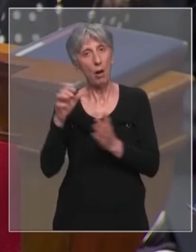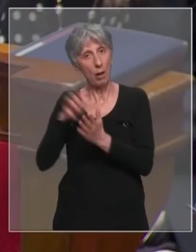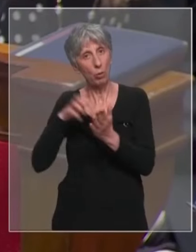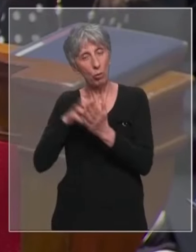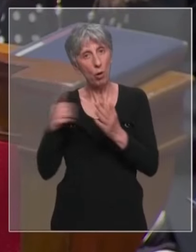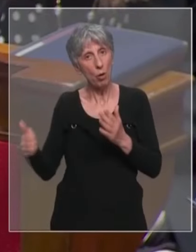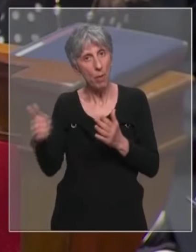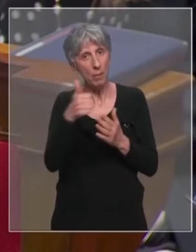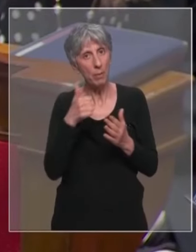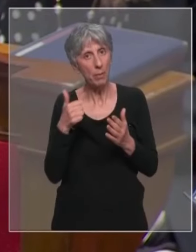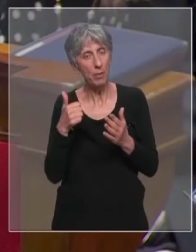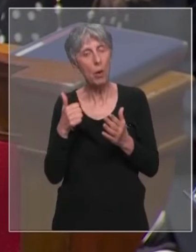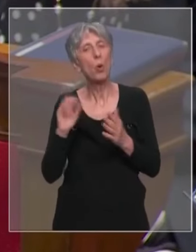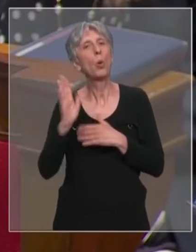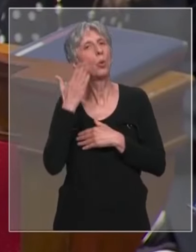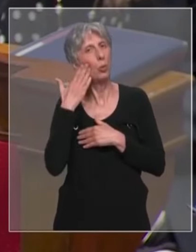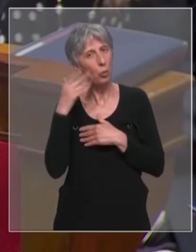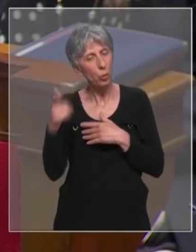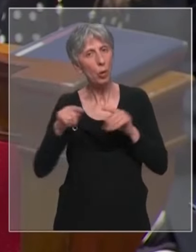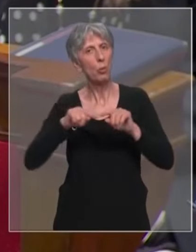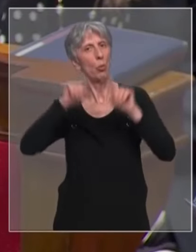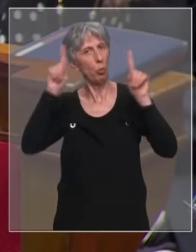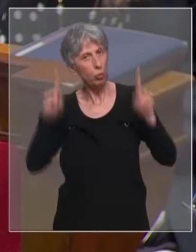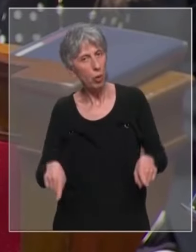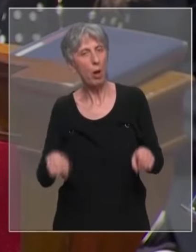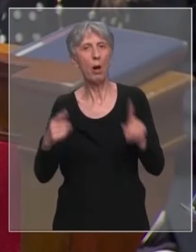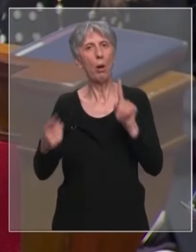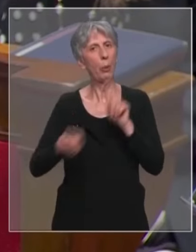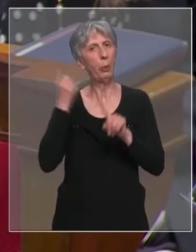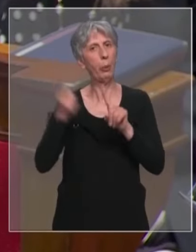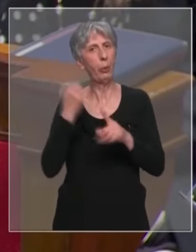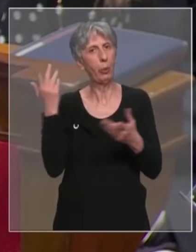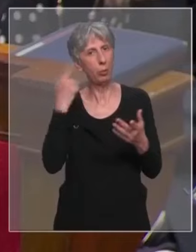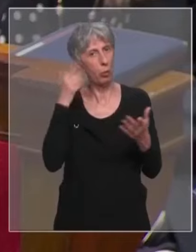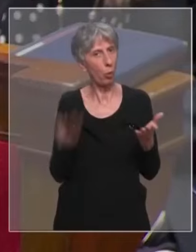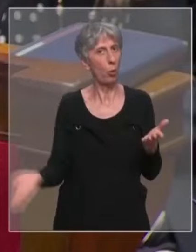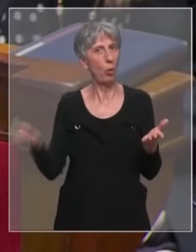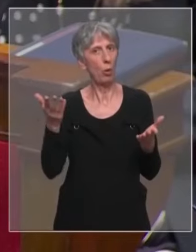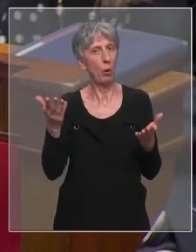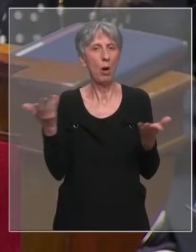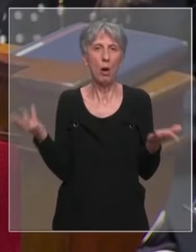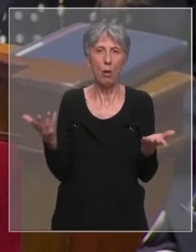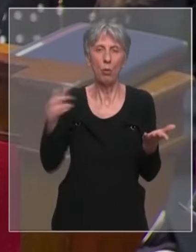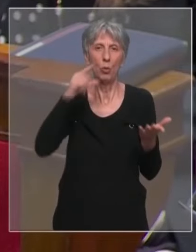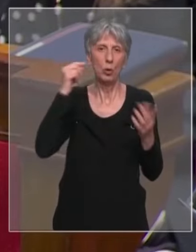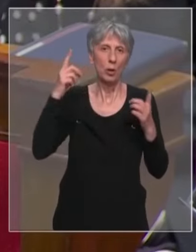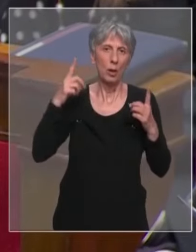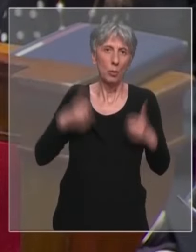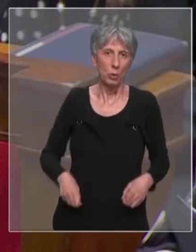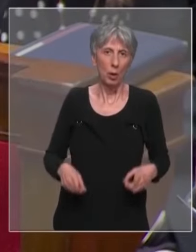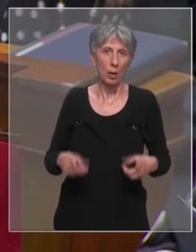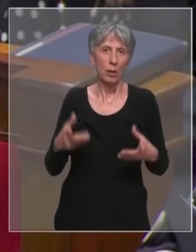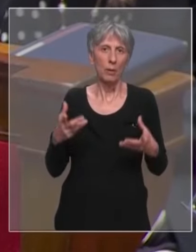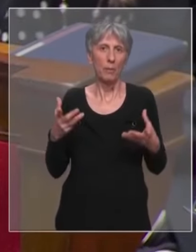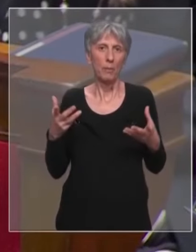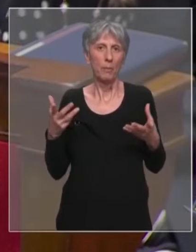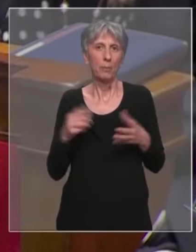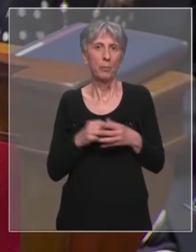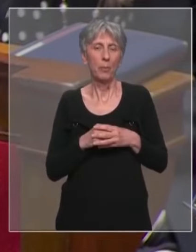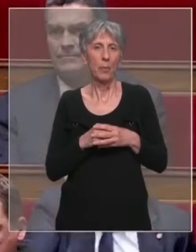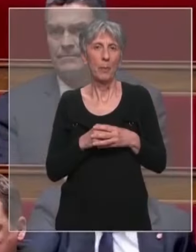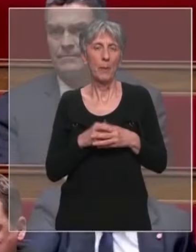eux-mêmes ont reconnu un budget majeur en la matière. Alors, Monsieur Vatin, plutôt